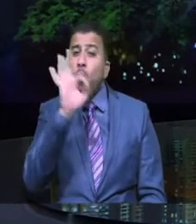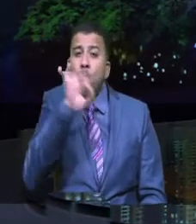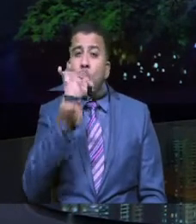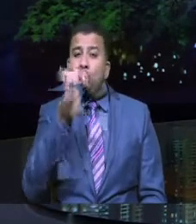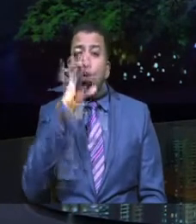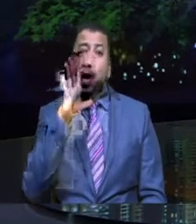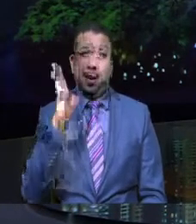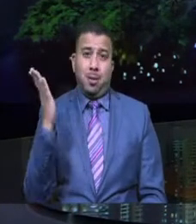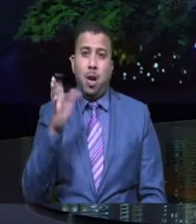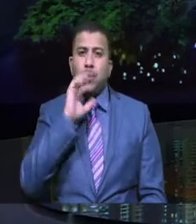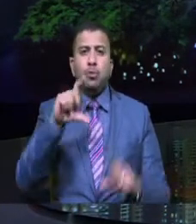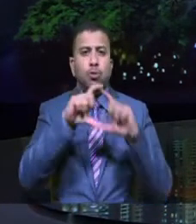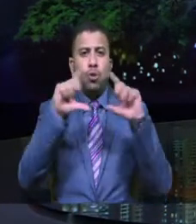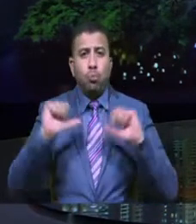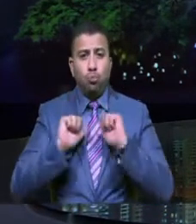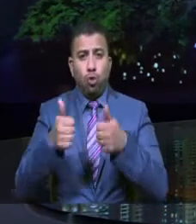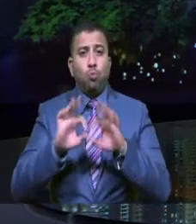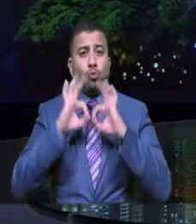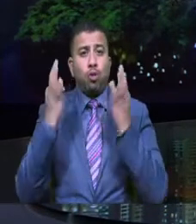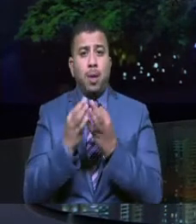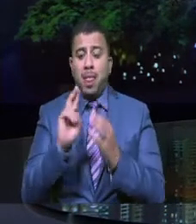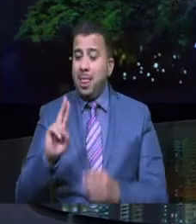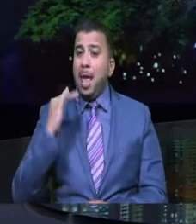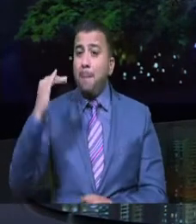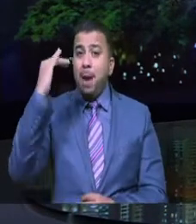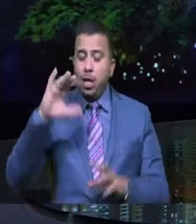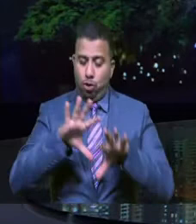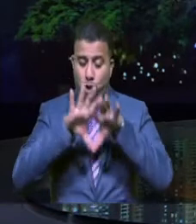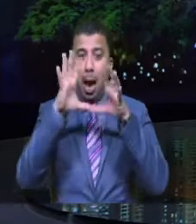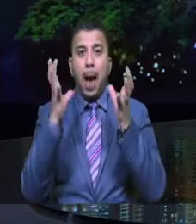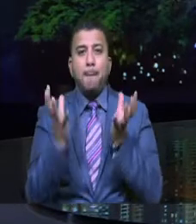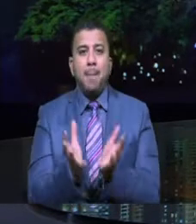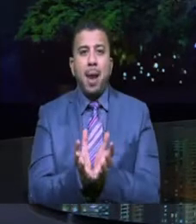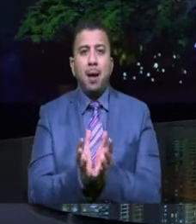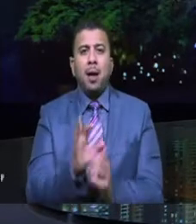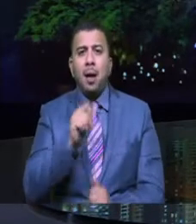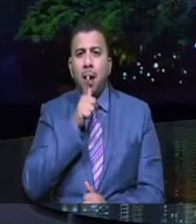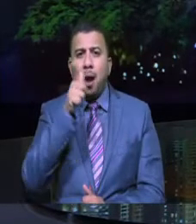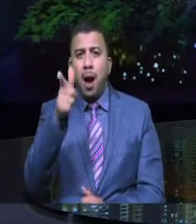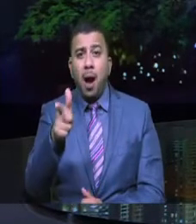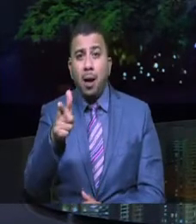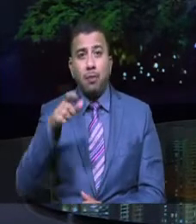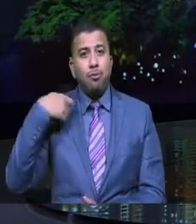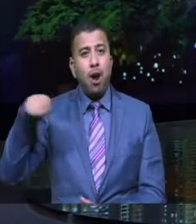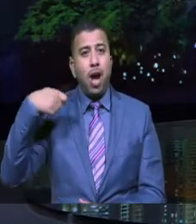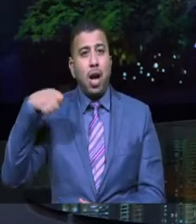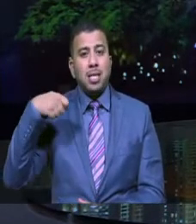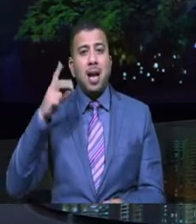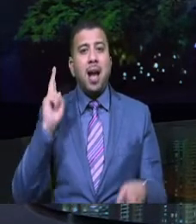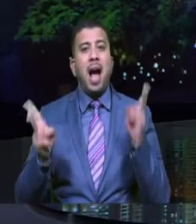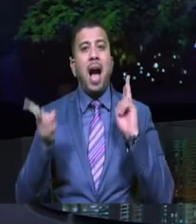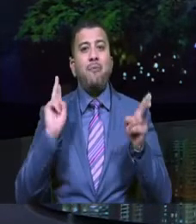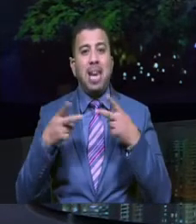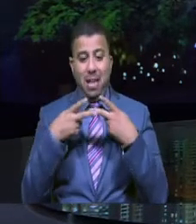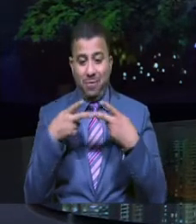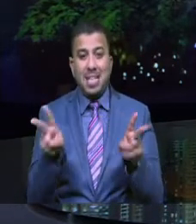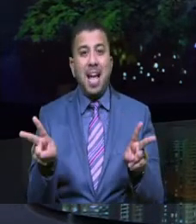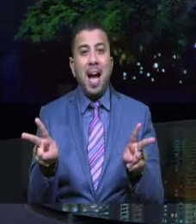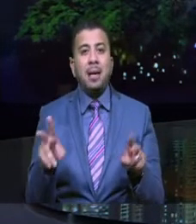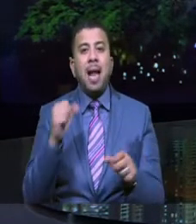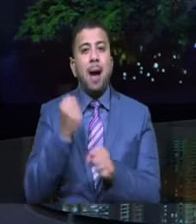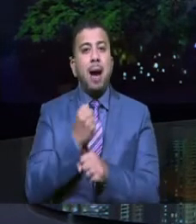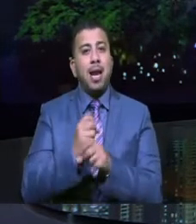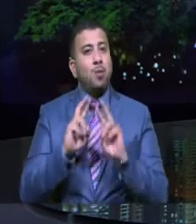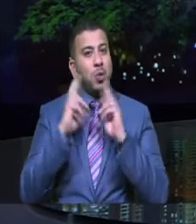تحت شعار مشاركة مجتمعية تنمية شاملة. وألقى سموه كلمة رئيسية خلال حفل افتتاح